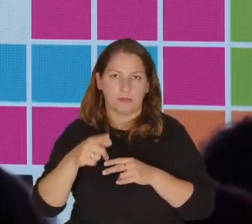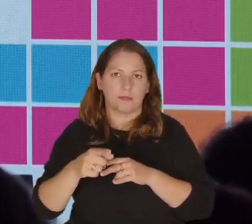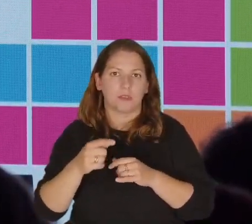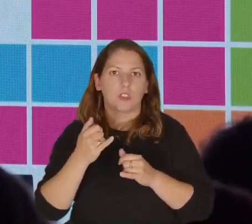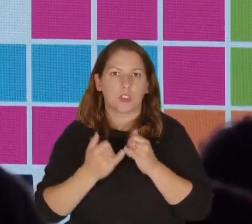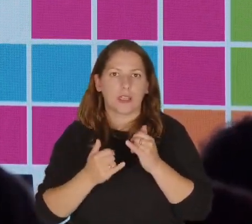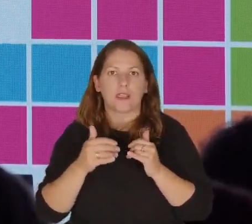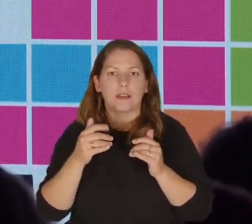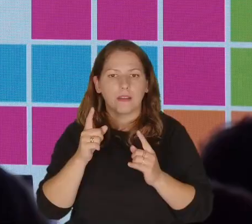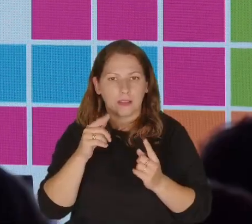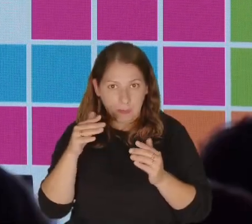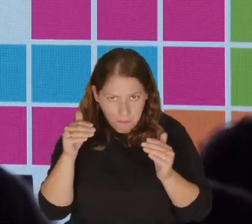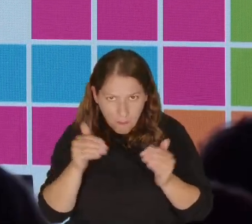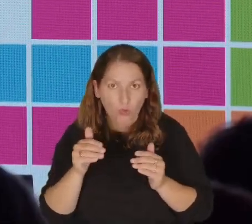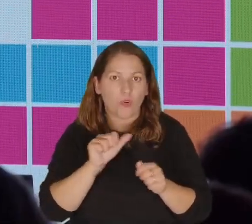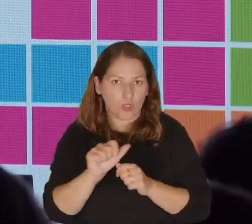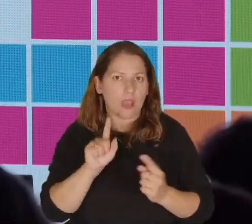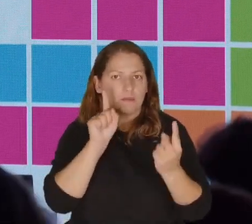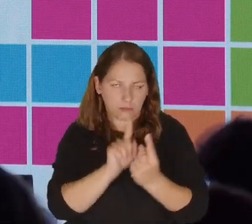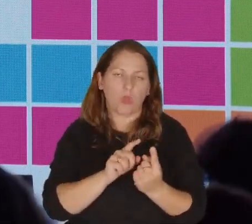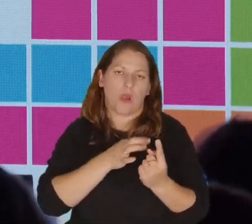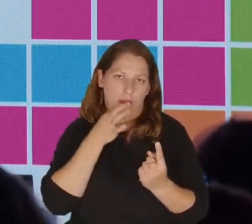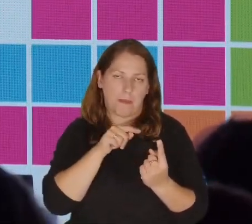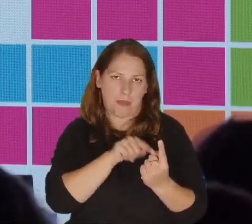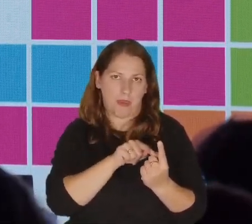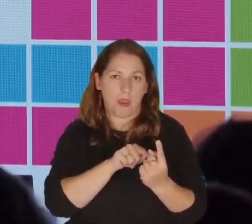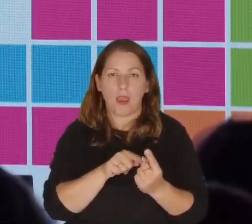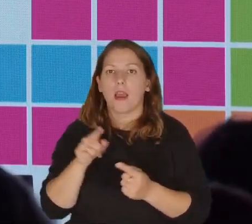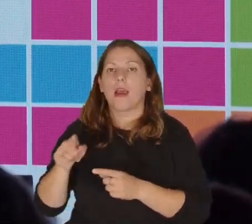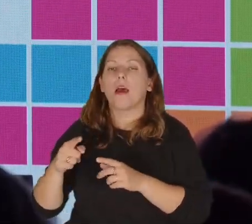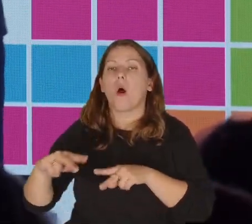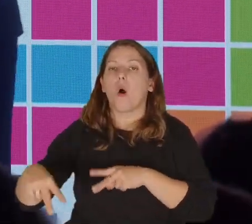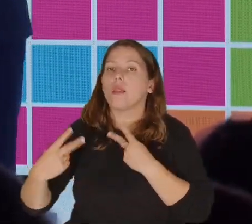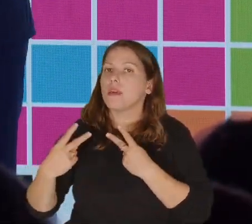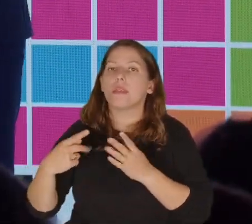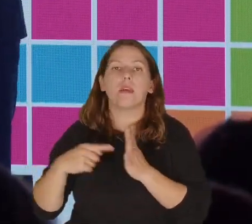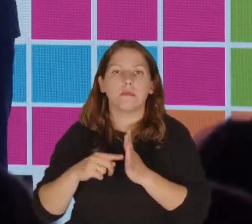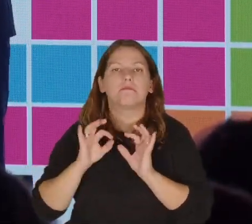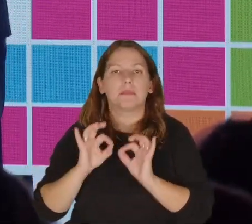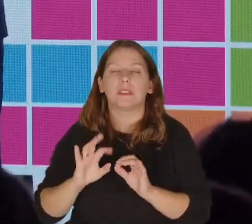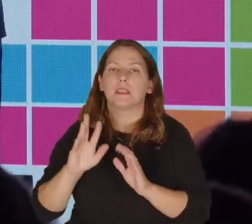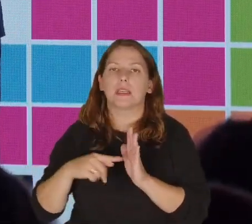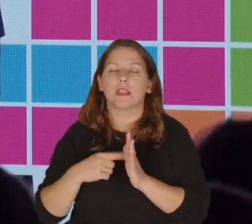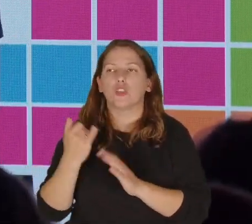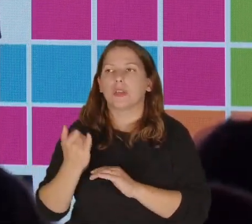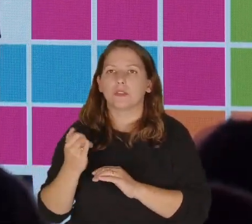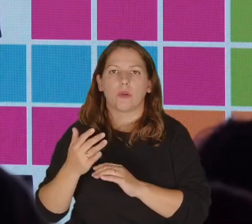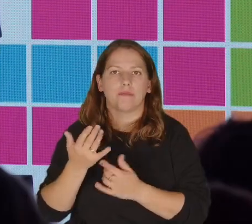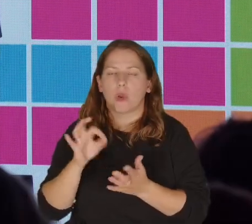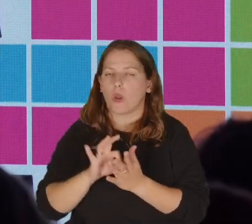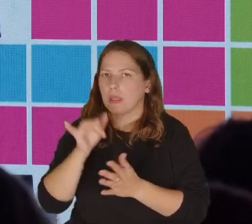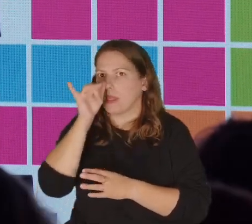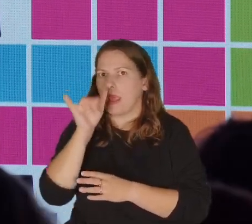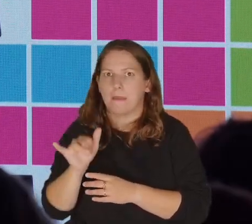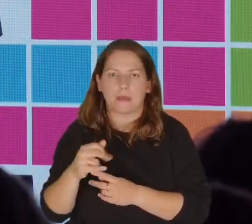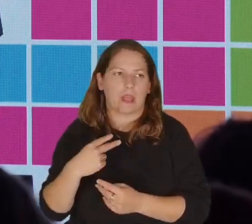z psychologiem twarzą w twarz, że praca online ma sens wtedy, kiedy dziecko z jakiegoś powodu nie może wziąć